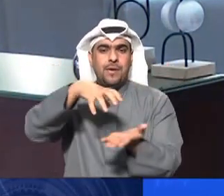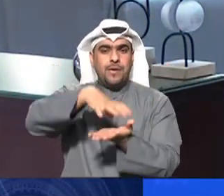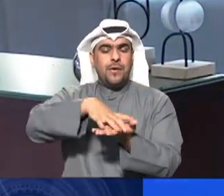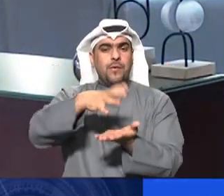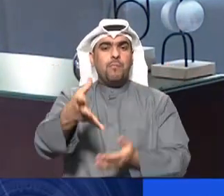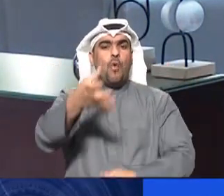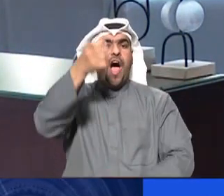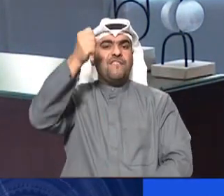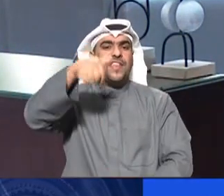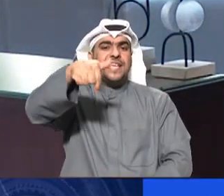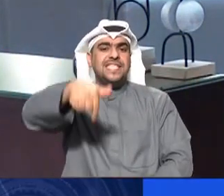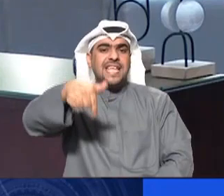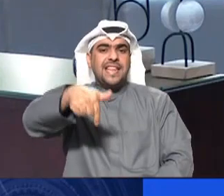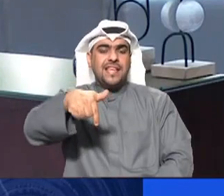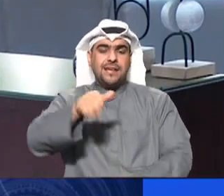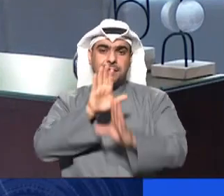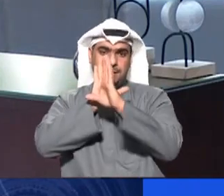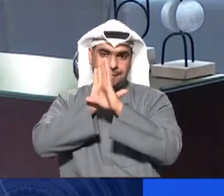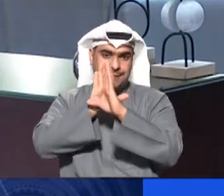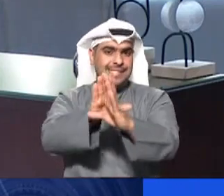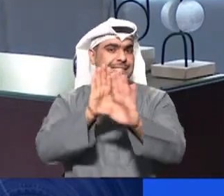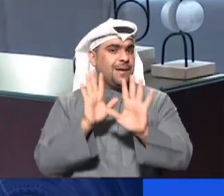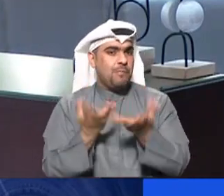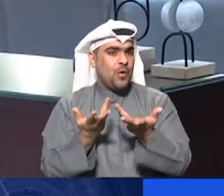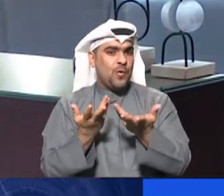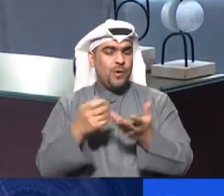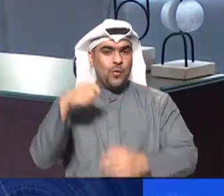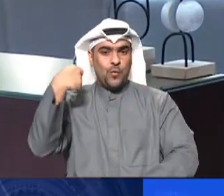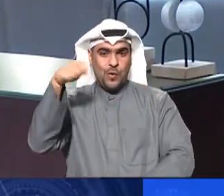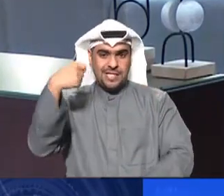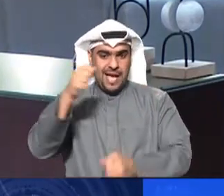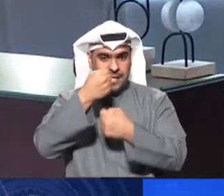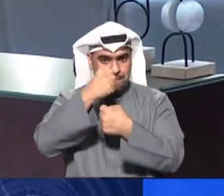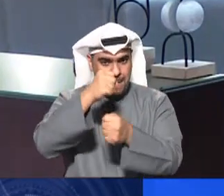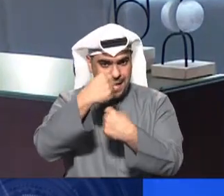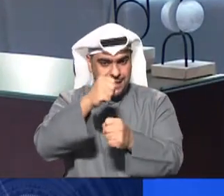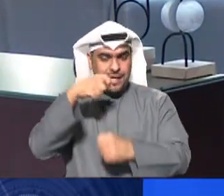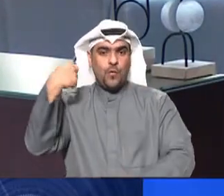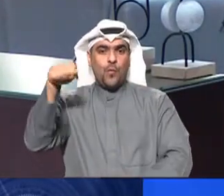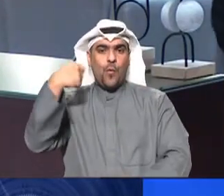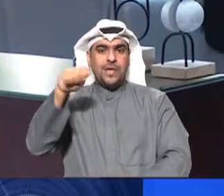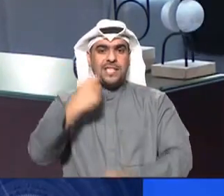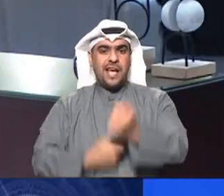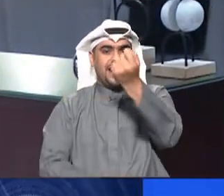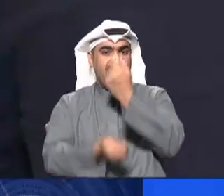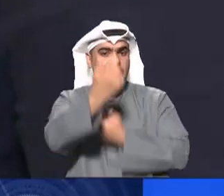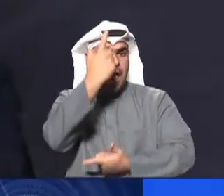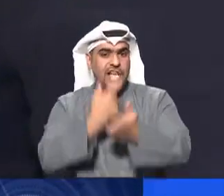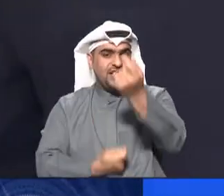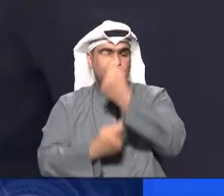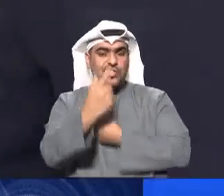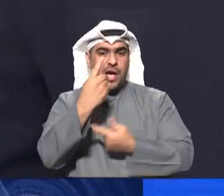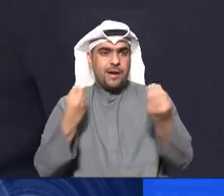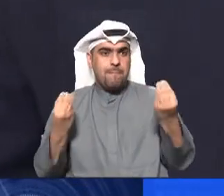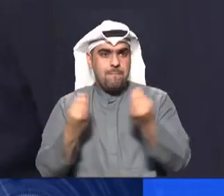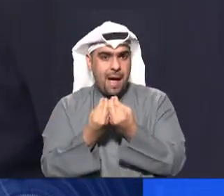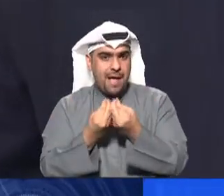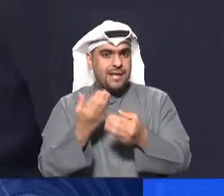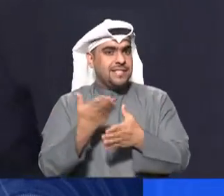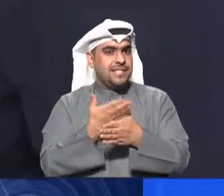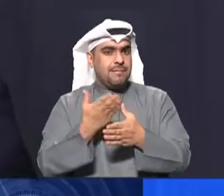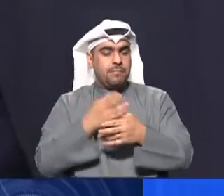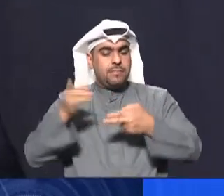لمساندة وزارتي البلدية والتجارة في تنفيذ قرارات مجلس الوزراء الخاصة بإغلاق كافة